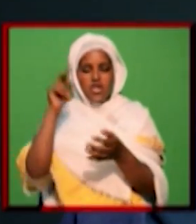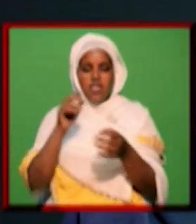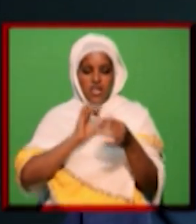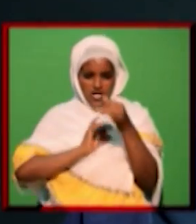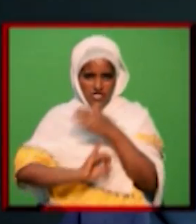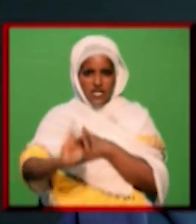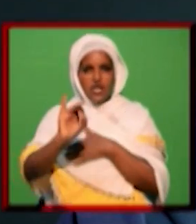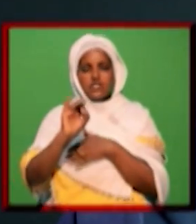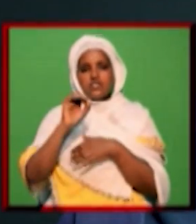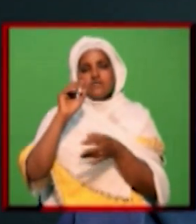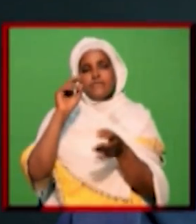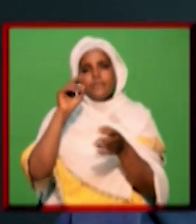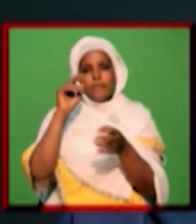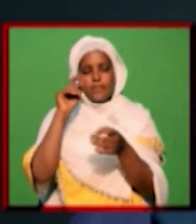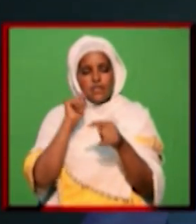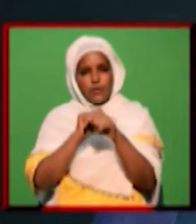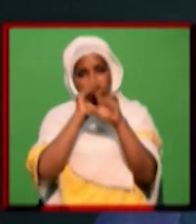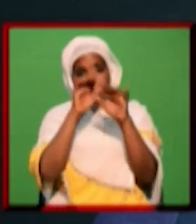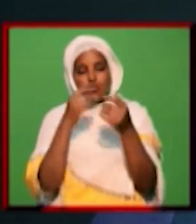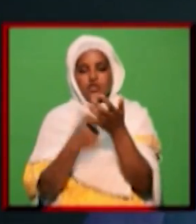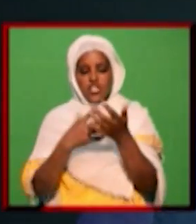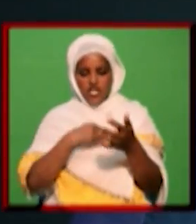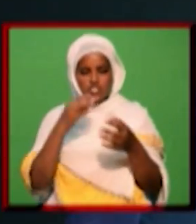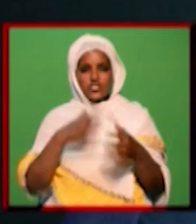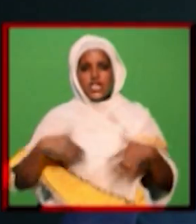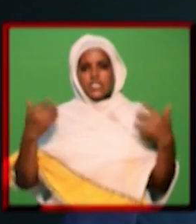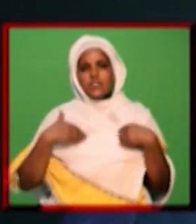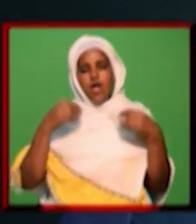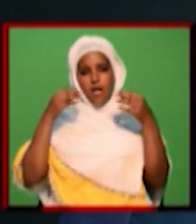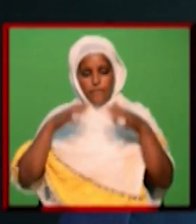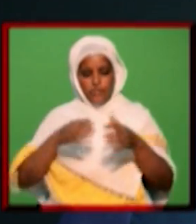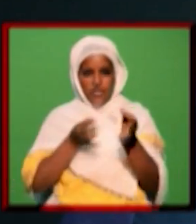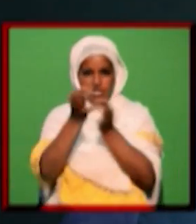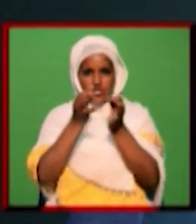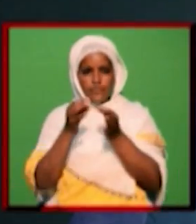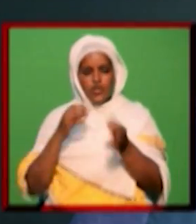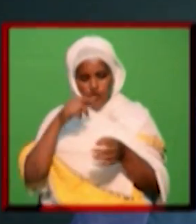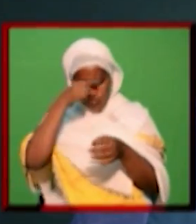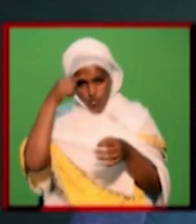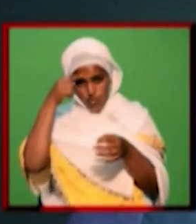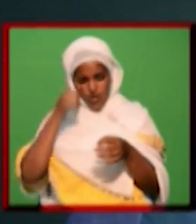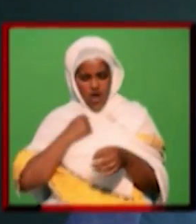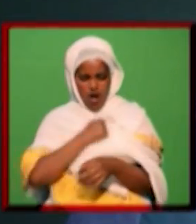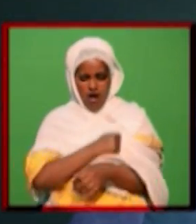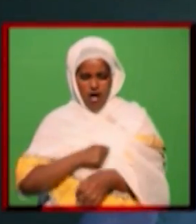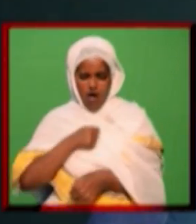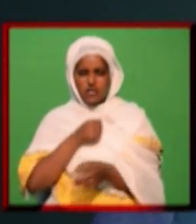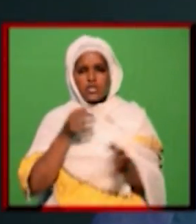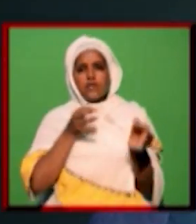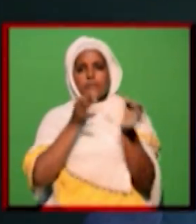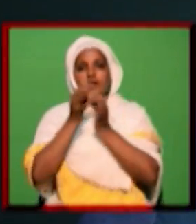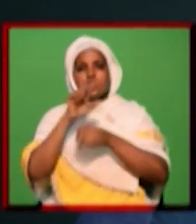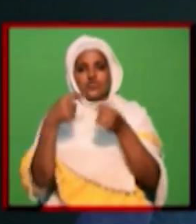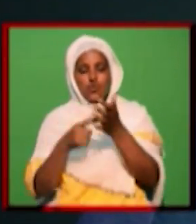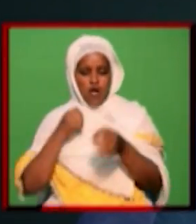ታቦር በደስታ እንግዲህ ነጭ የደስታ መግለጫ ነው። ጥቁር ደግሞ የሐዘን መግለጫ ስለሆነ